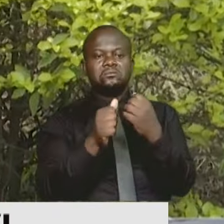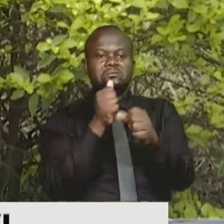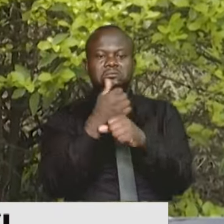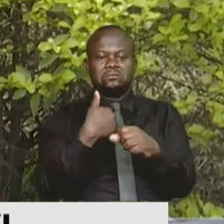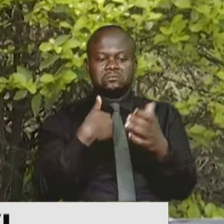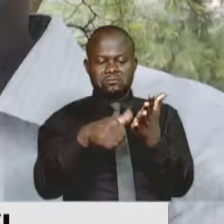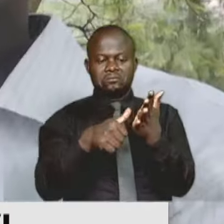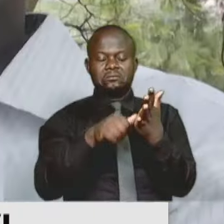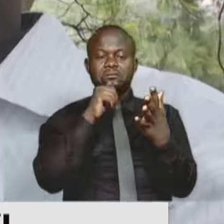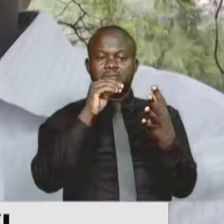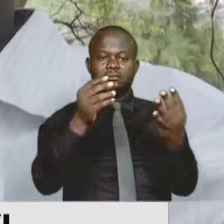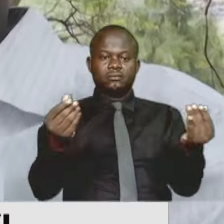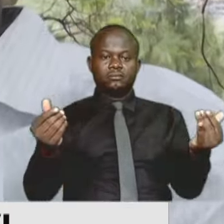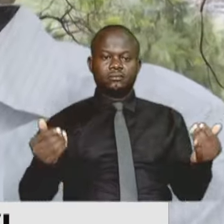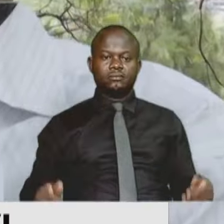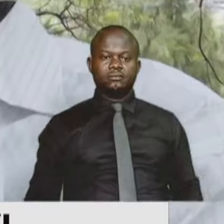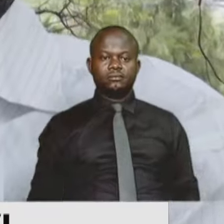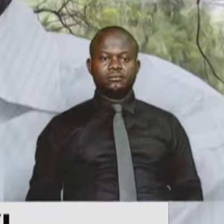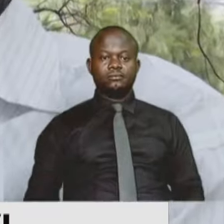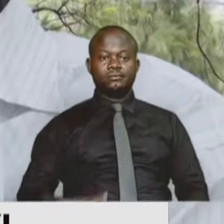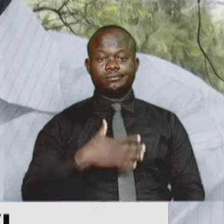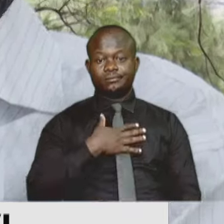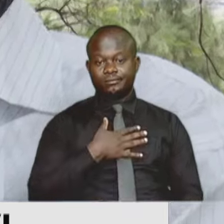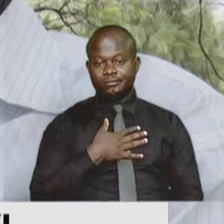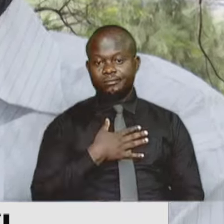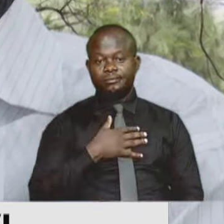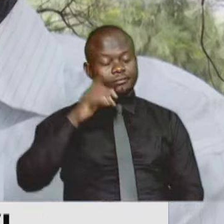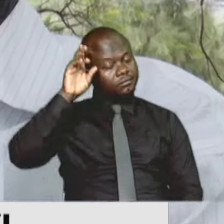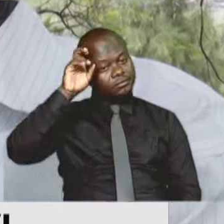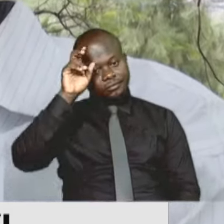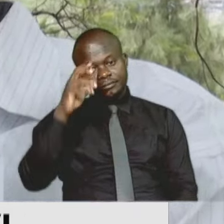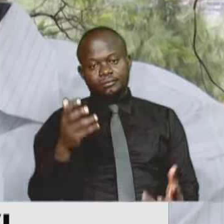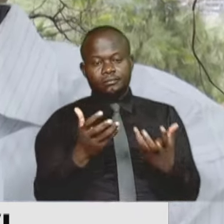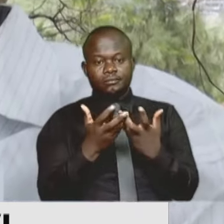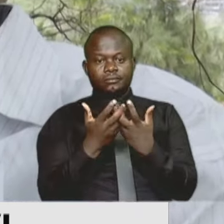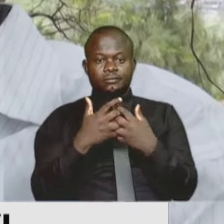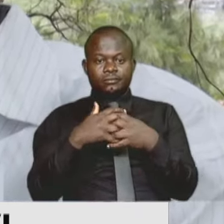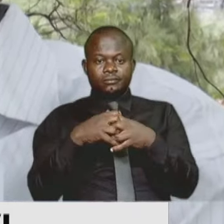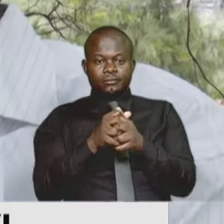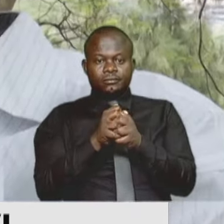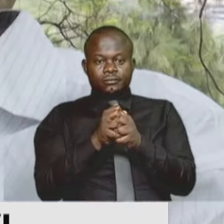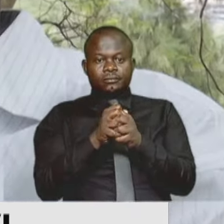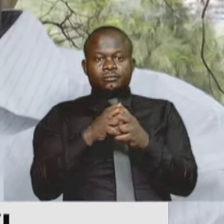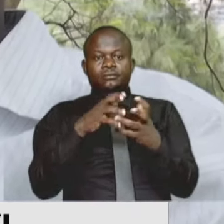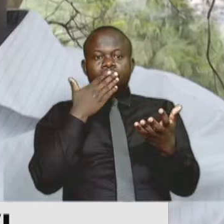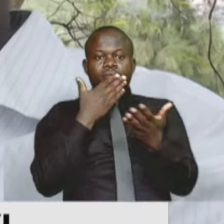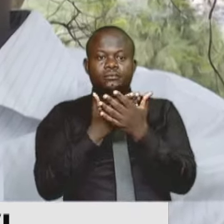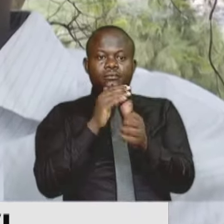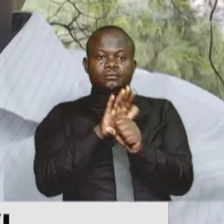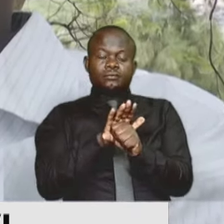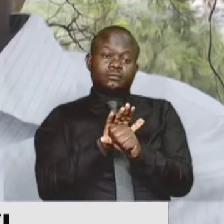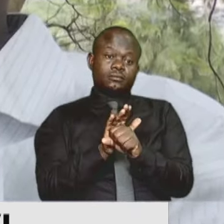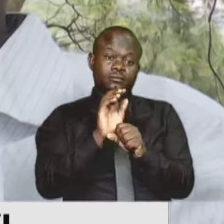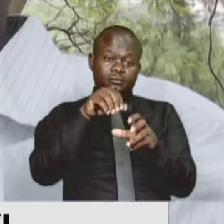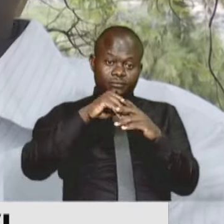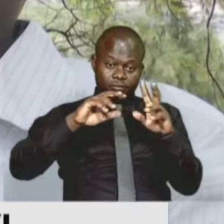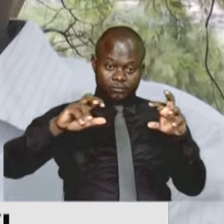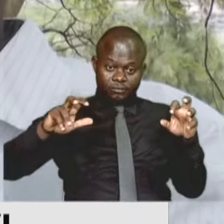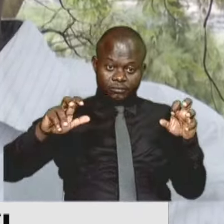ikibazo kitakemutse. Nge numva ko kunga ibyo byamba byiza mutajya mu nkiko. Bagiye nyirwa bagiye